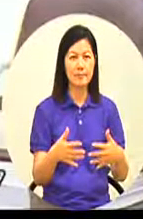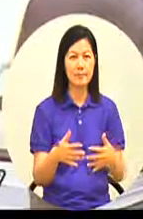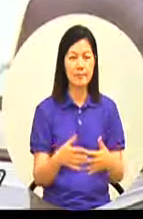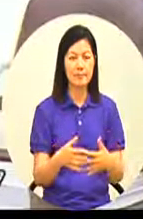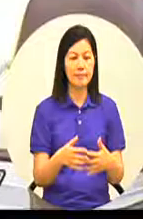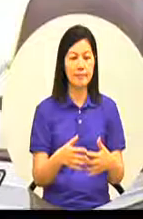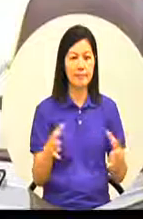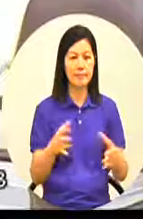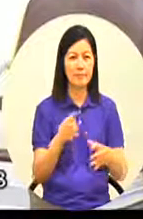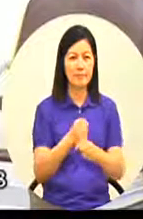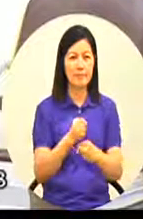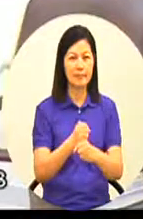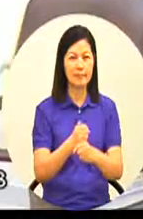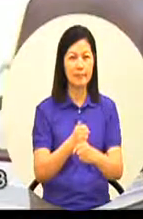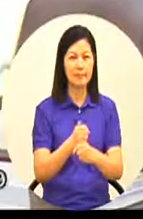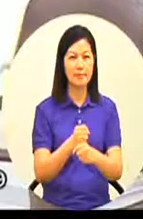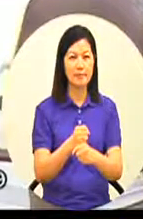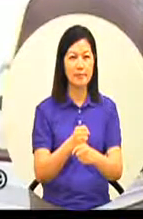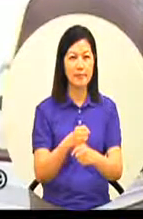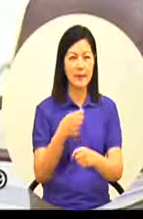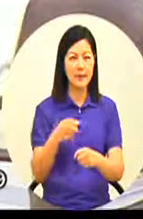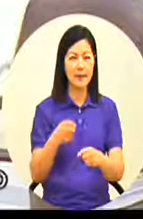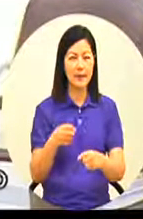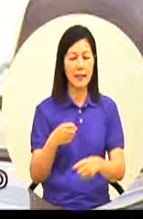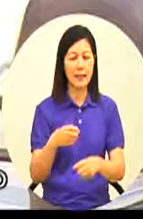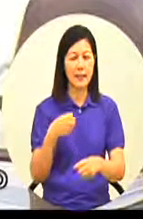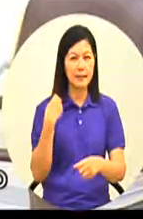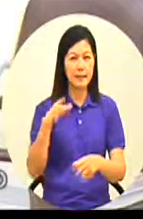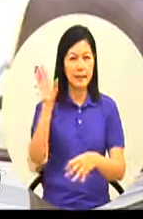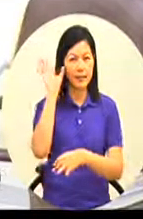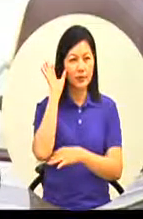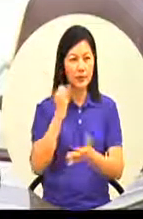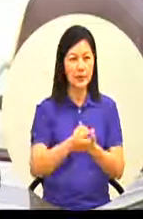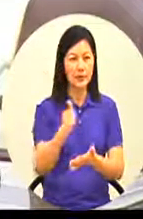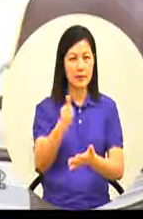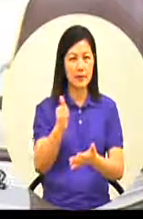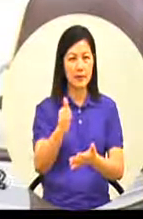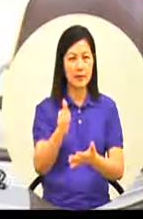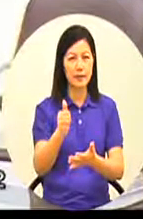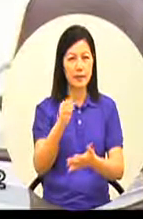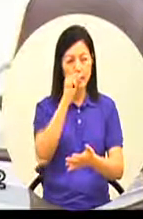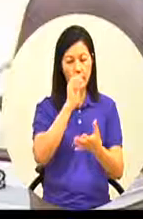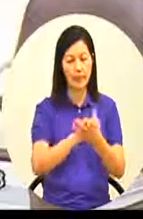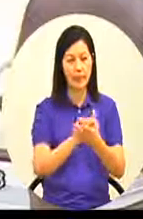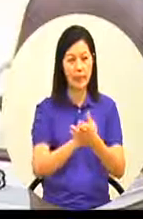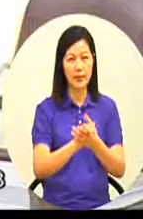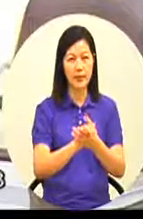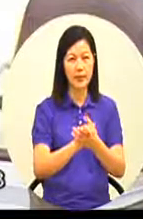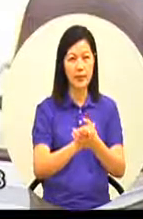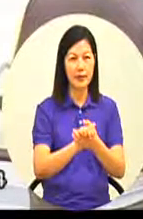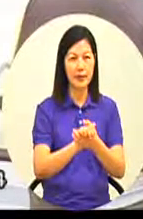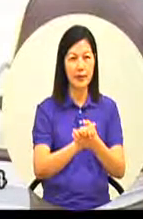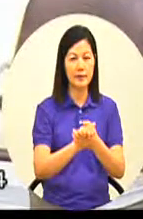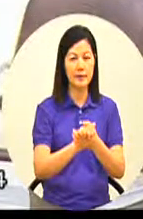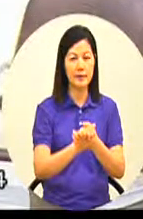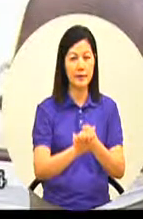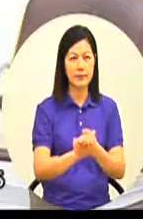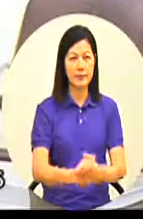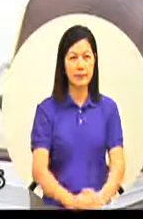事，啊，新闻界的好朋友。那是不是？哎、